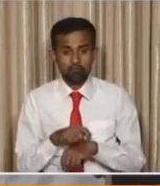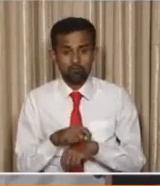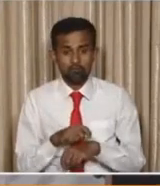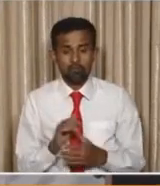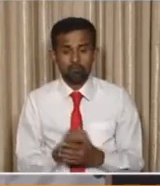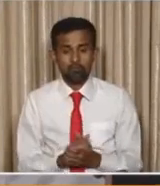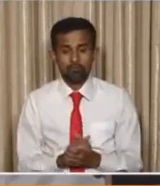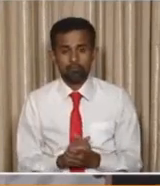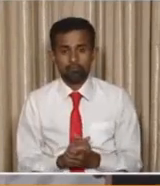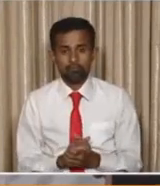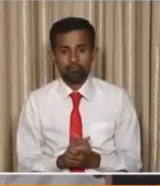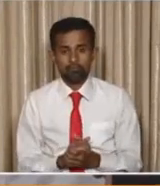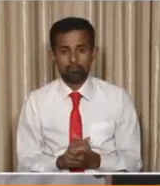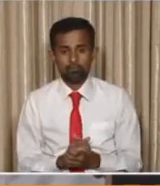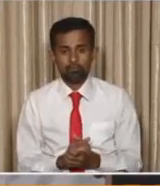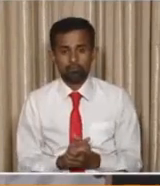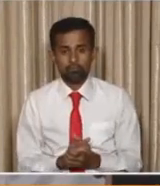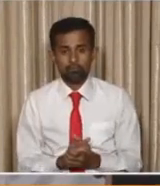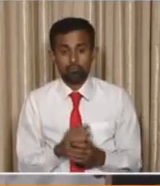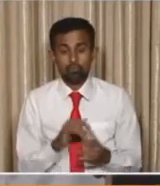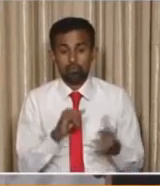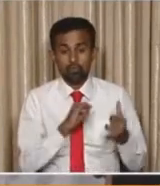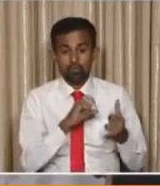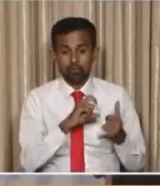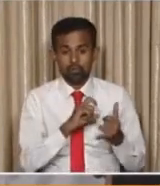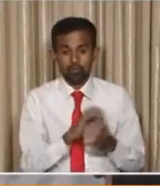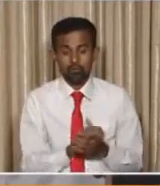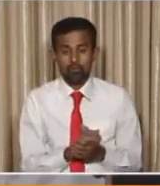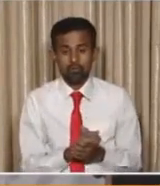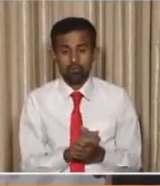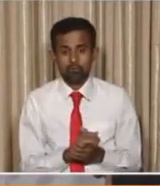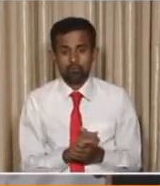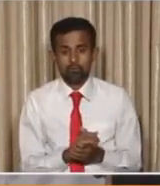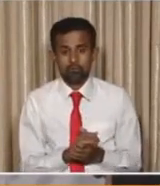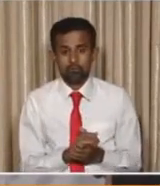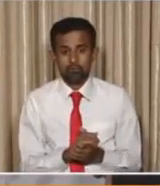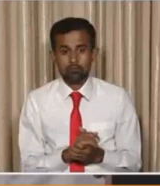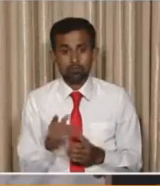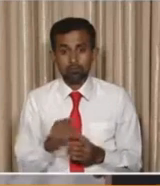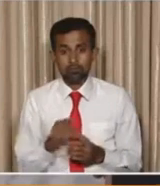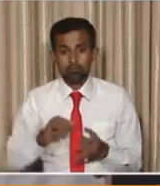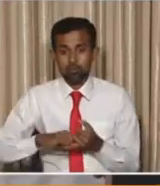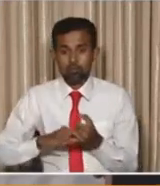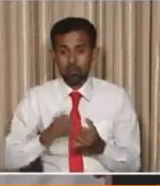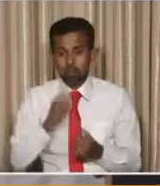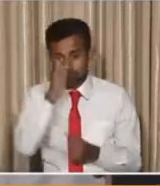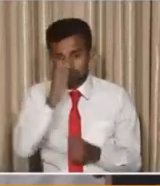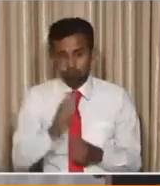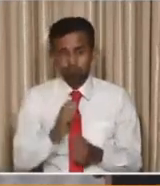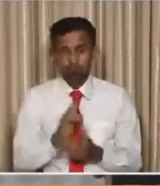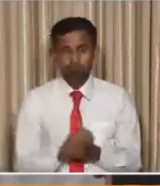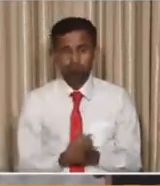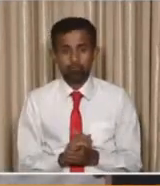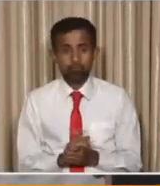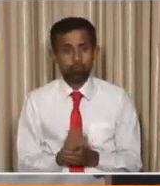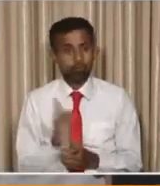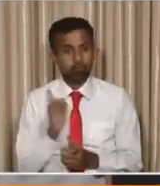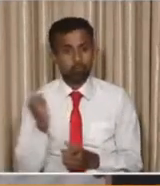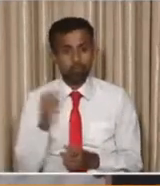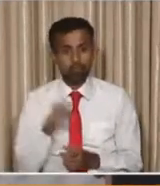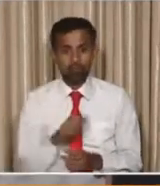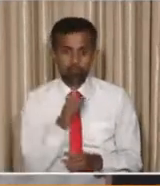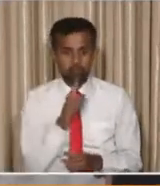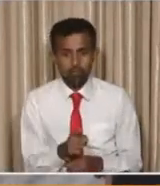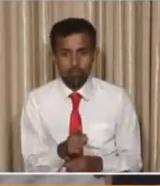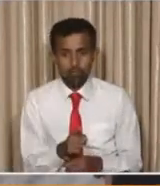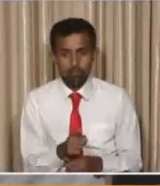for Policy Alternatives Guarantee Limited වෙනුවෙන් පෙනී සිටියේ සුමන්දිරන් මහත්තුමා. එතන ඇවිල්ලා මේක කිව්වයන්